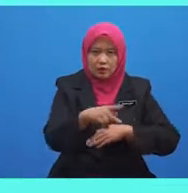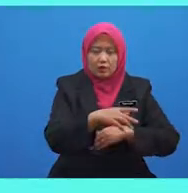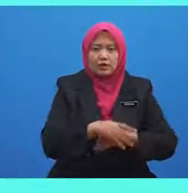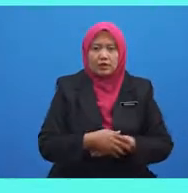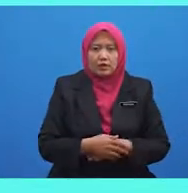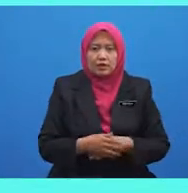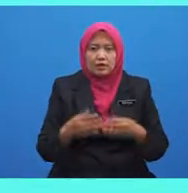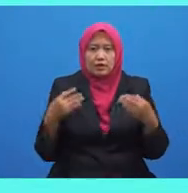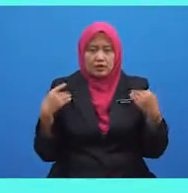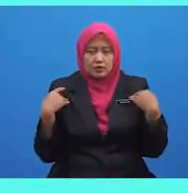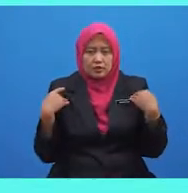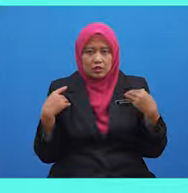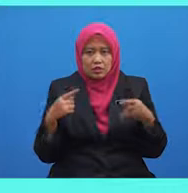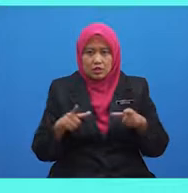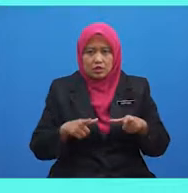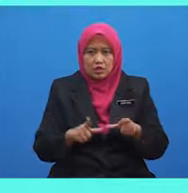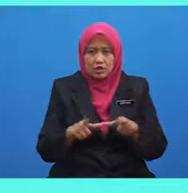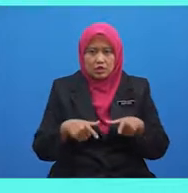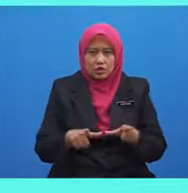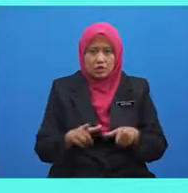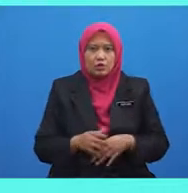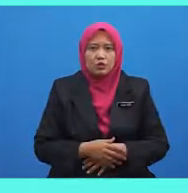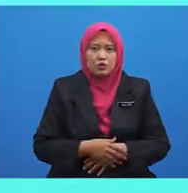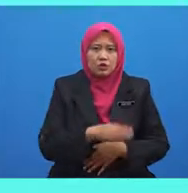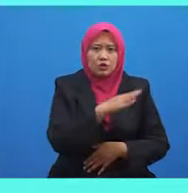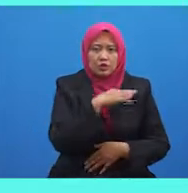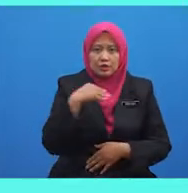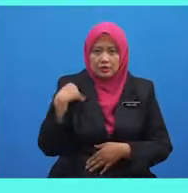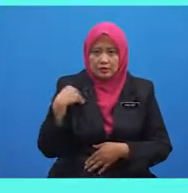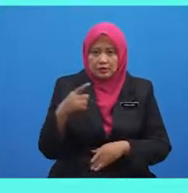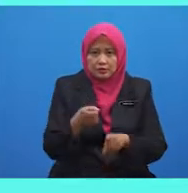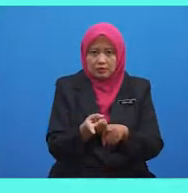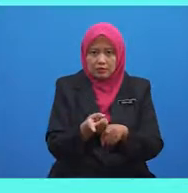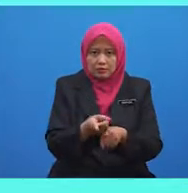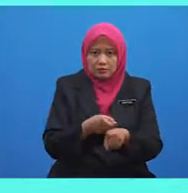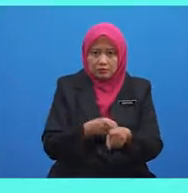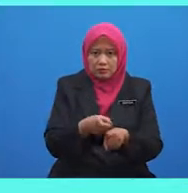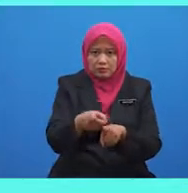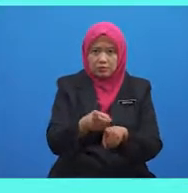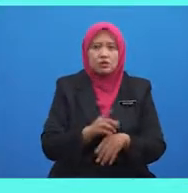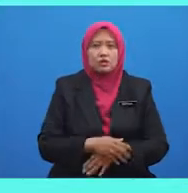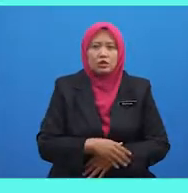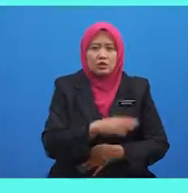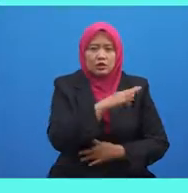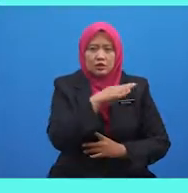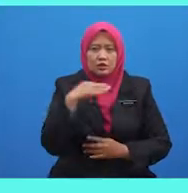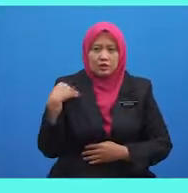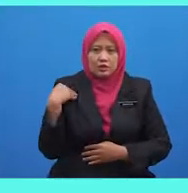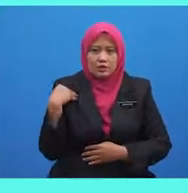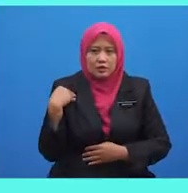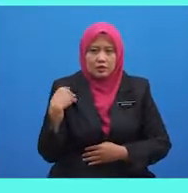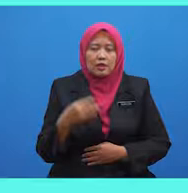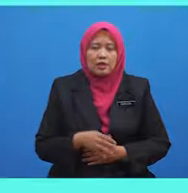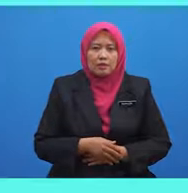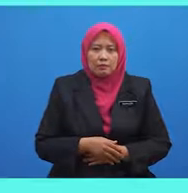serta peti-peti berisi serbuk peluru. Selain itu, tembakan meriam bertalu-talu dari pantai.